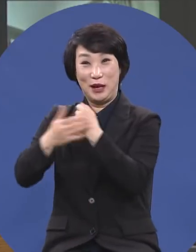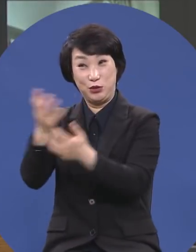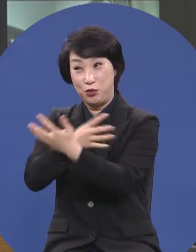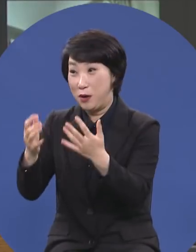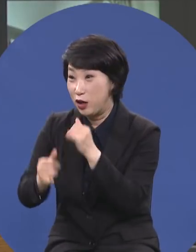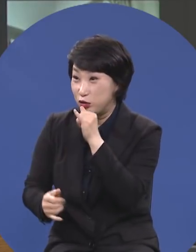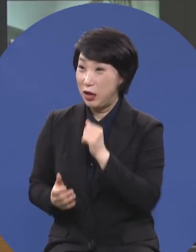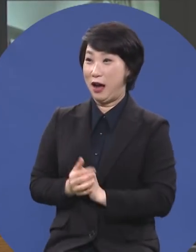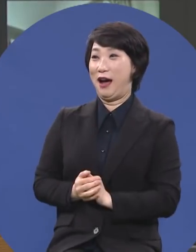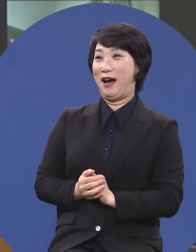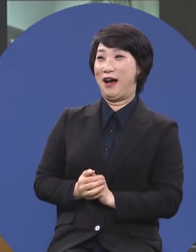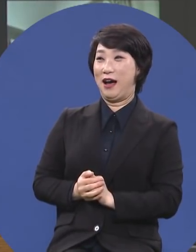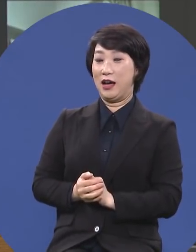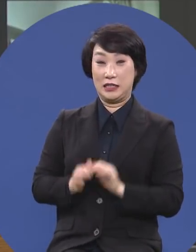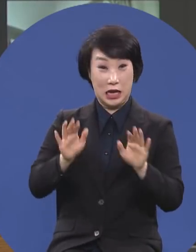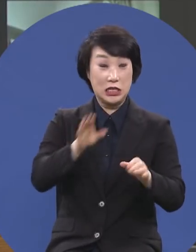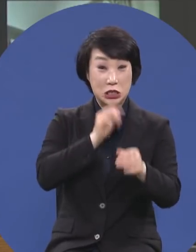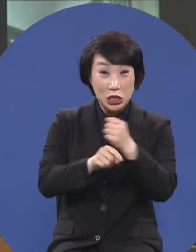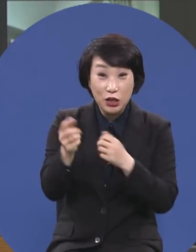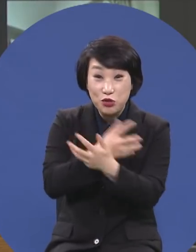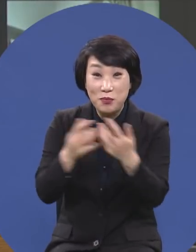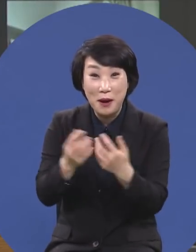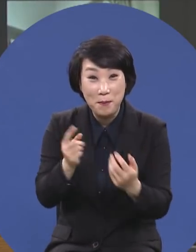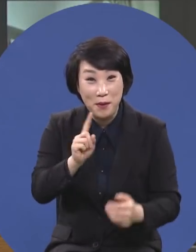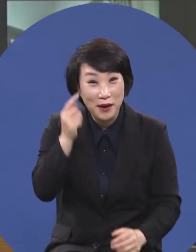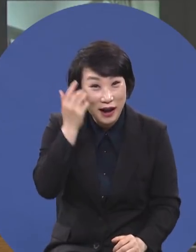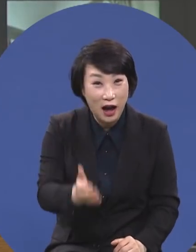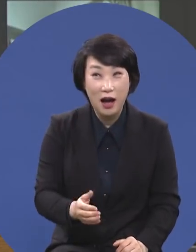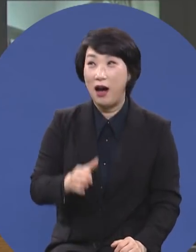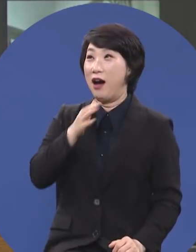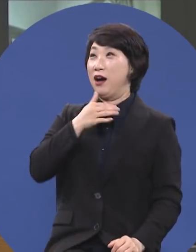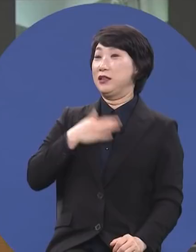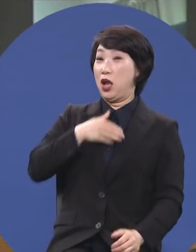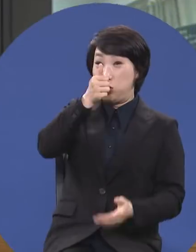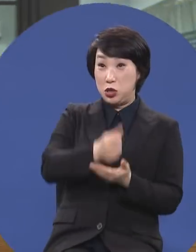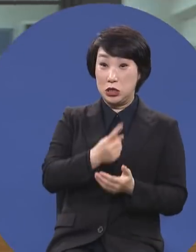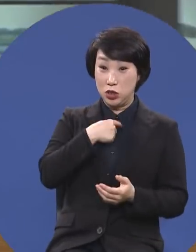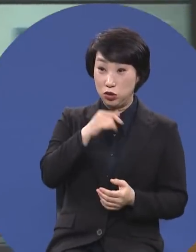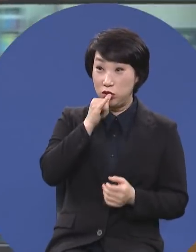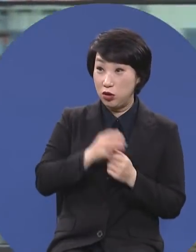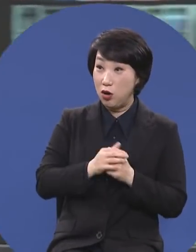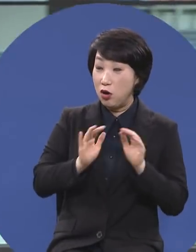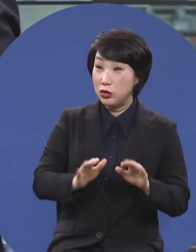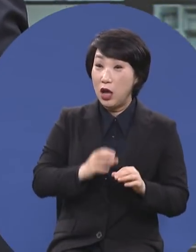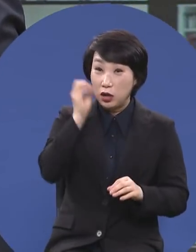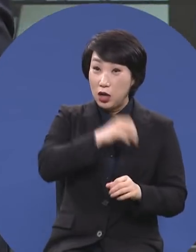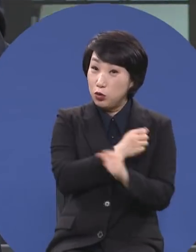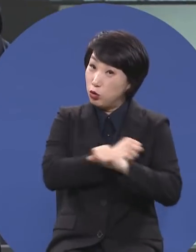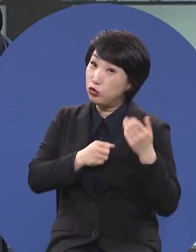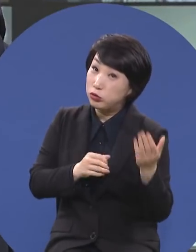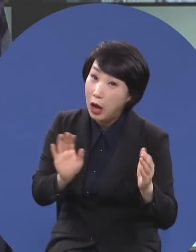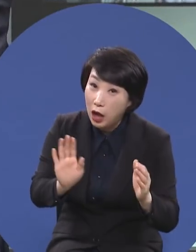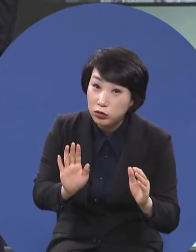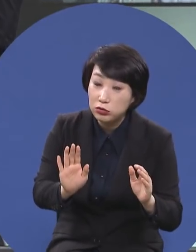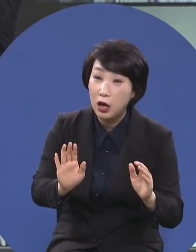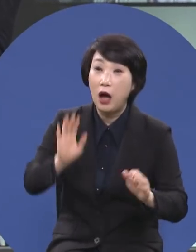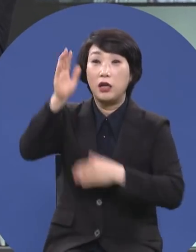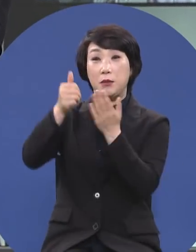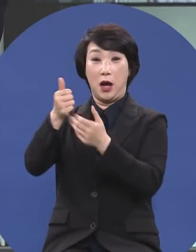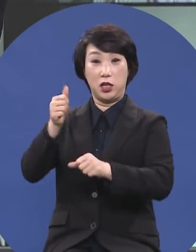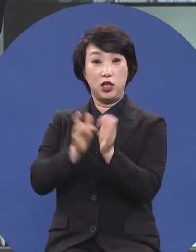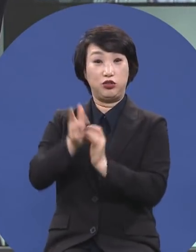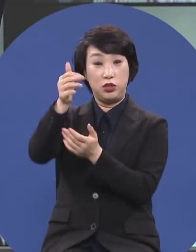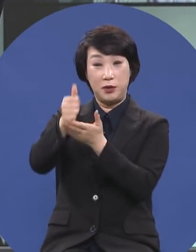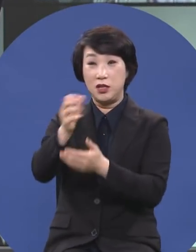충만하고 무슨 진리가 충만하냐? 야, 내가 범죄한 죄라도 그냥 용서하는 것이 아니라 하나님의